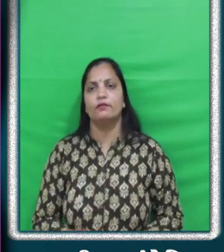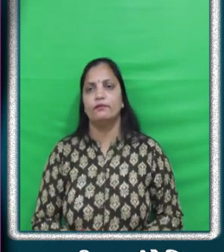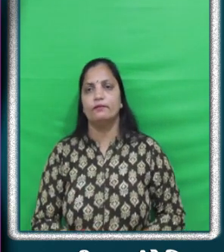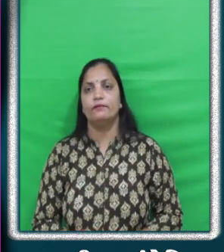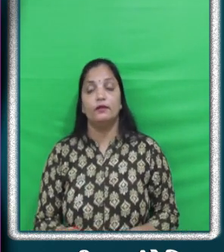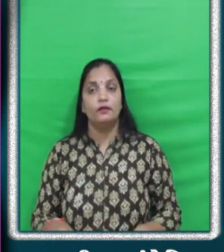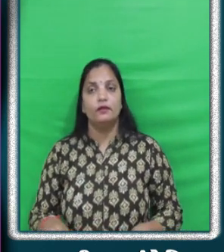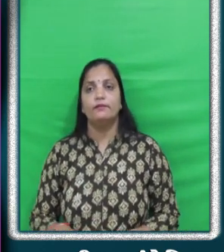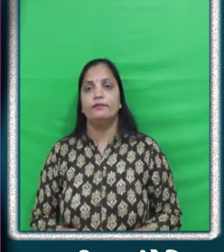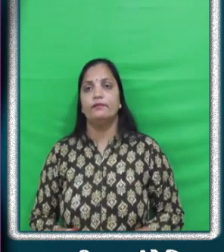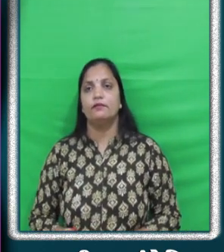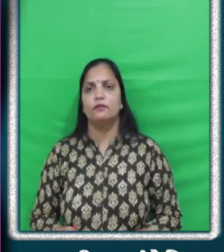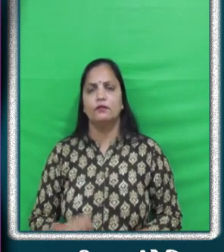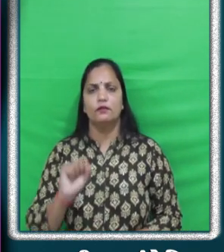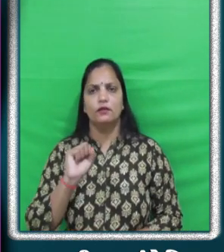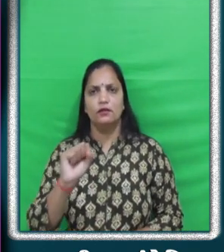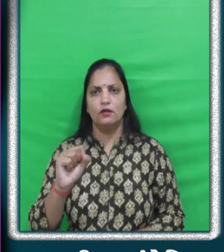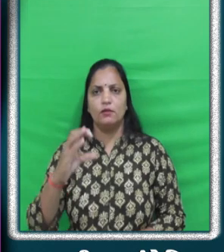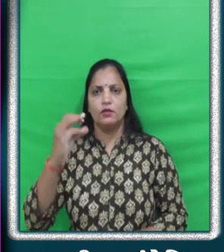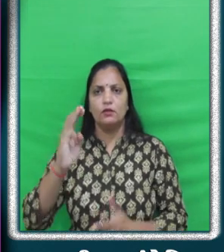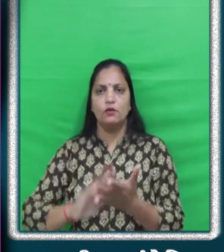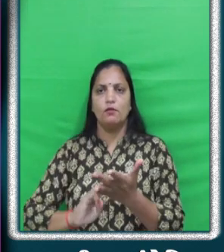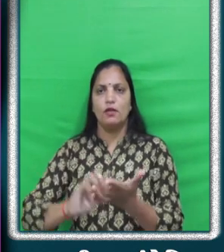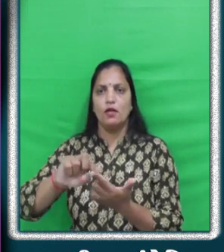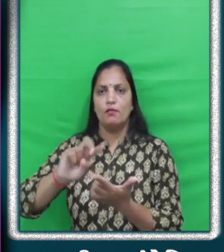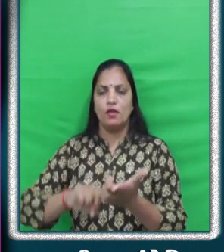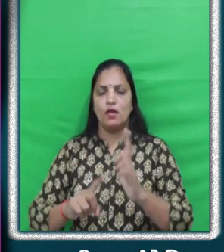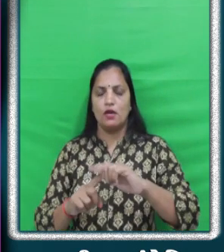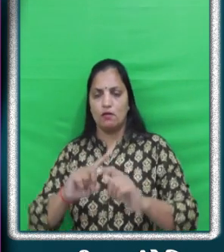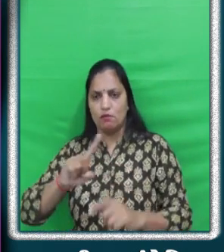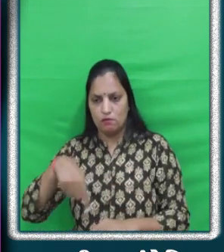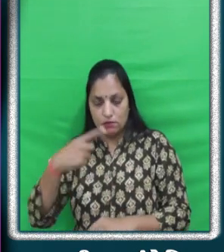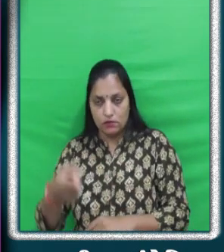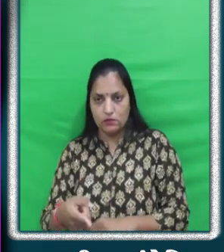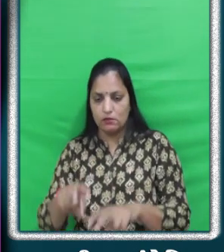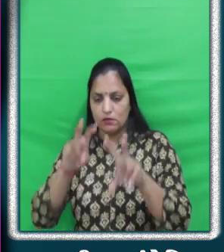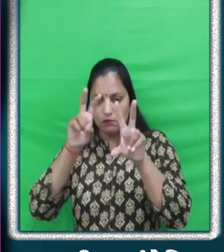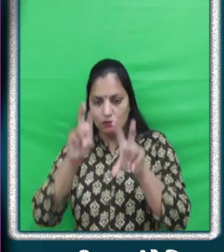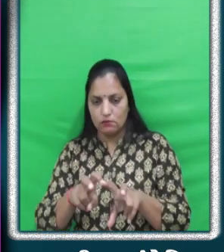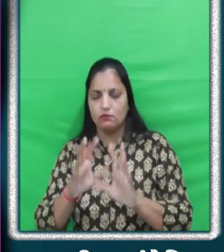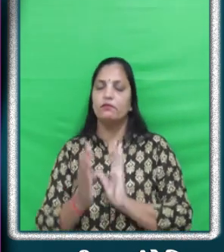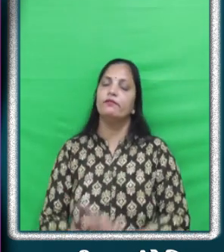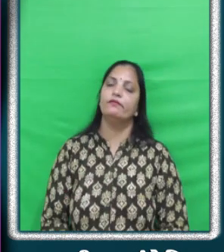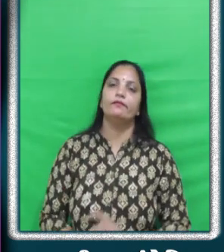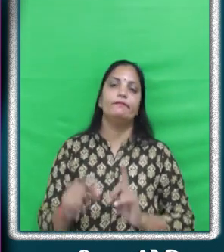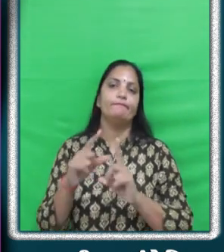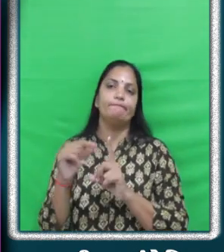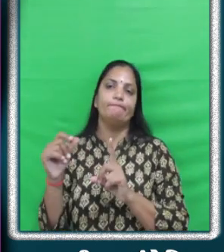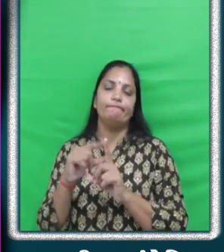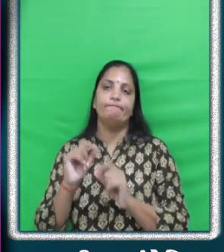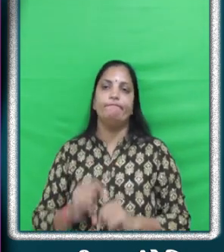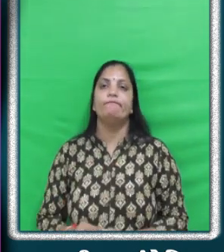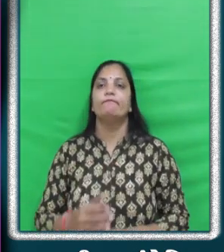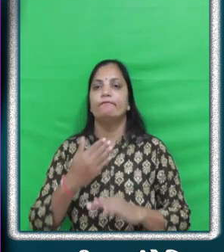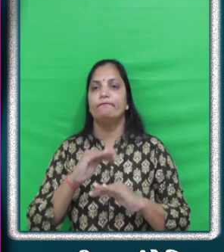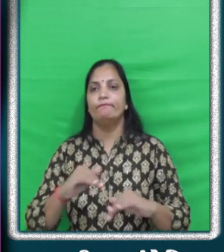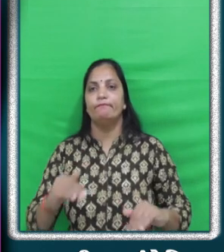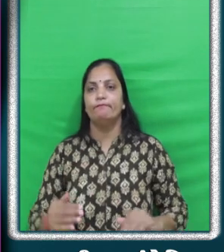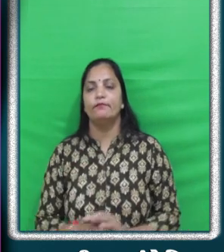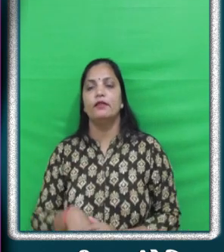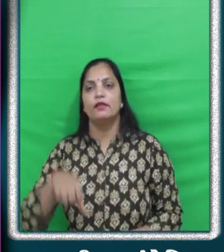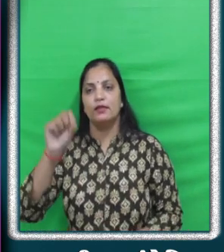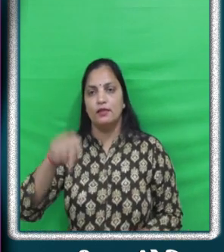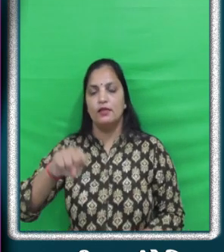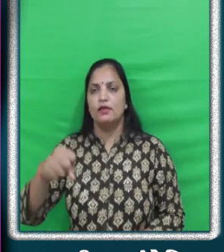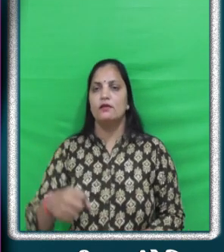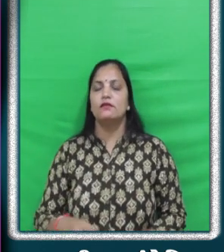છે, તેથી એવું નથી કે તમારી કમેન્ટ પછીથી પણ નોટિસ કરવામાં આવે છે। વેરી ગુડ વિદ્યાર્થી મિત્રો, યસ